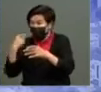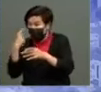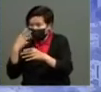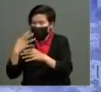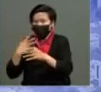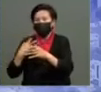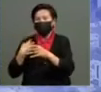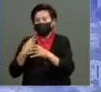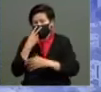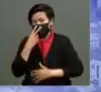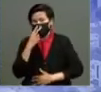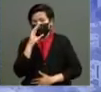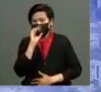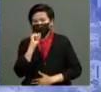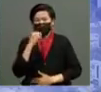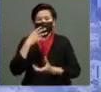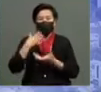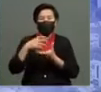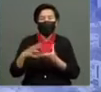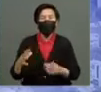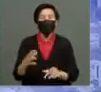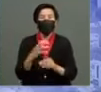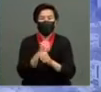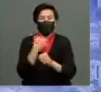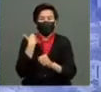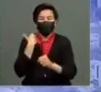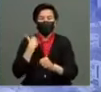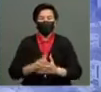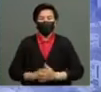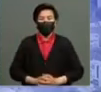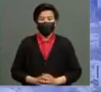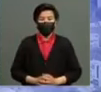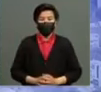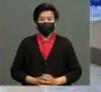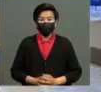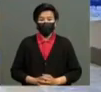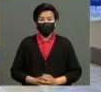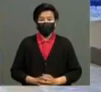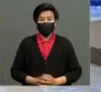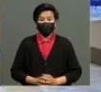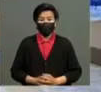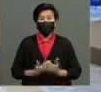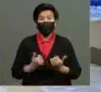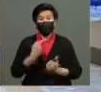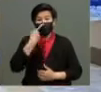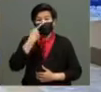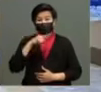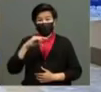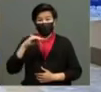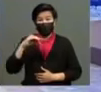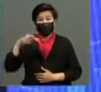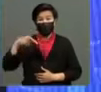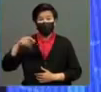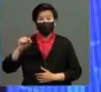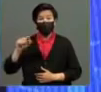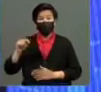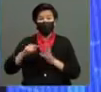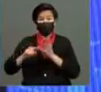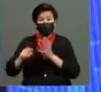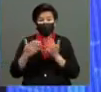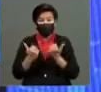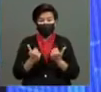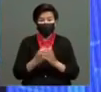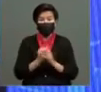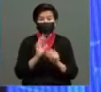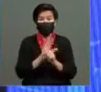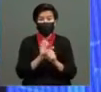งนะครับคงจะได้ข้อมูลมาสรุปให้ฟังกันต่อไปครับ ค่ะคำถามต่อไปของไทยโพสต์ค่ะกรณีที่แอสตราเซเนกายืนยันว่าวั